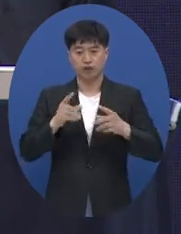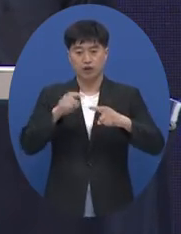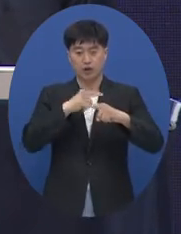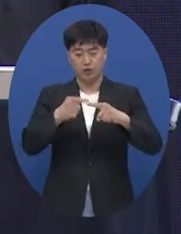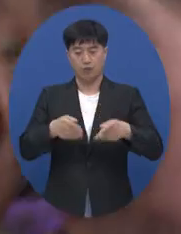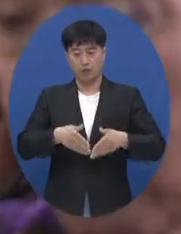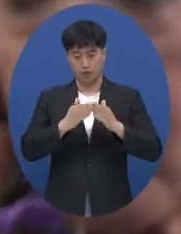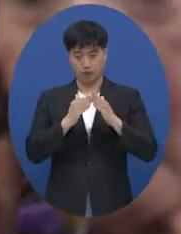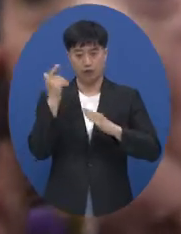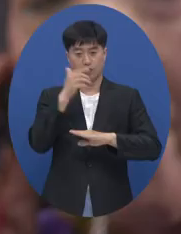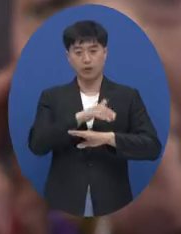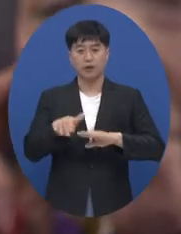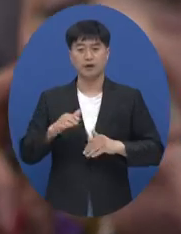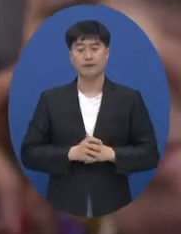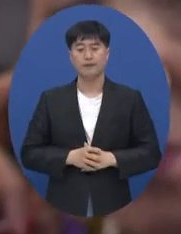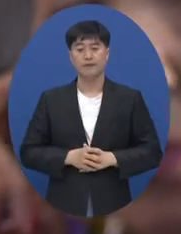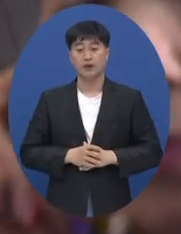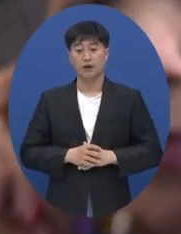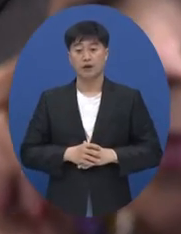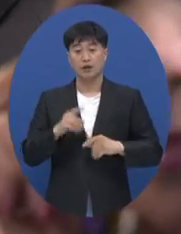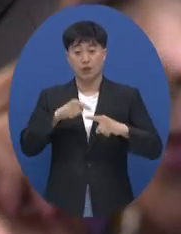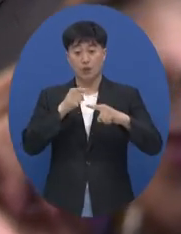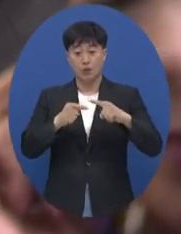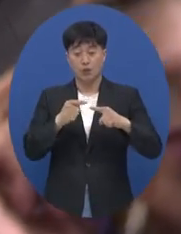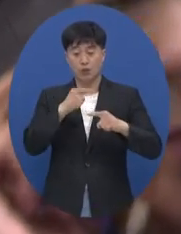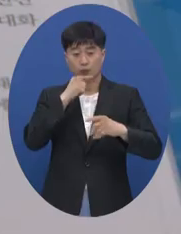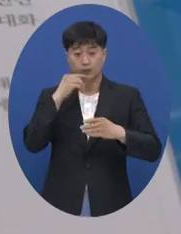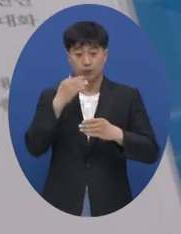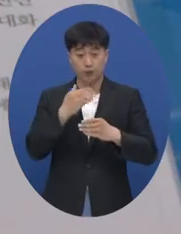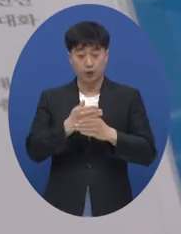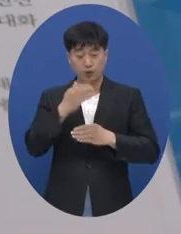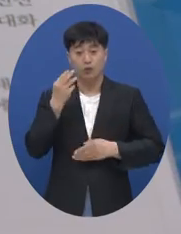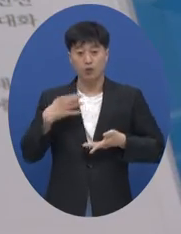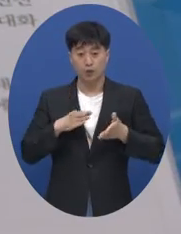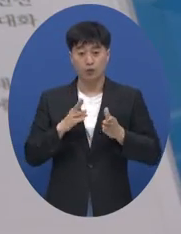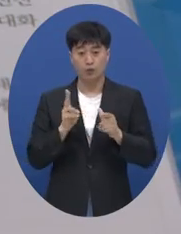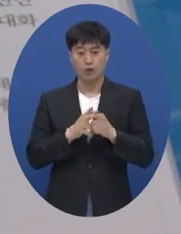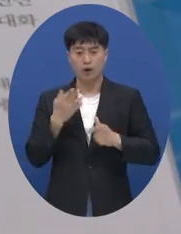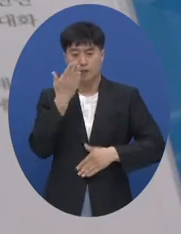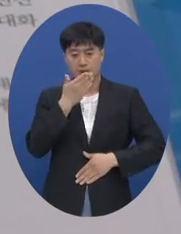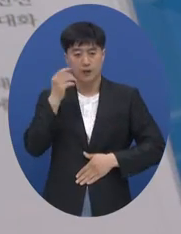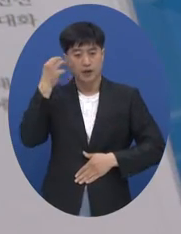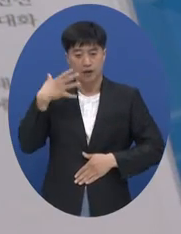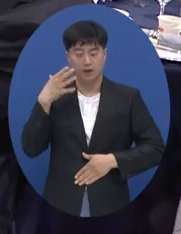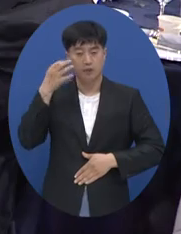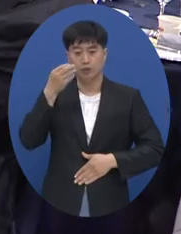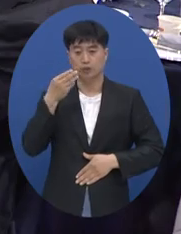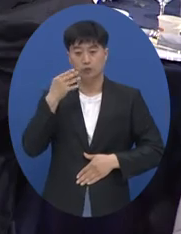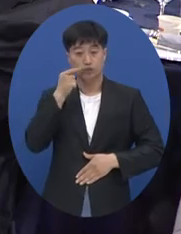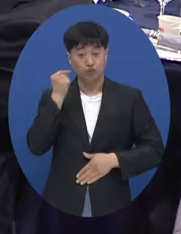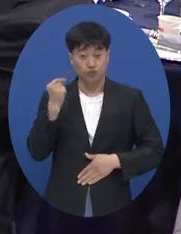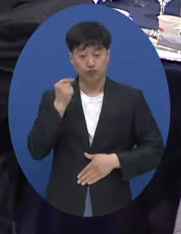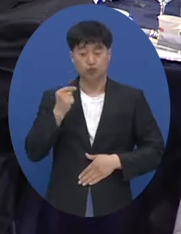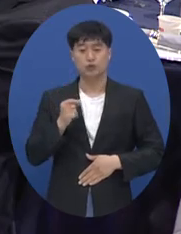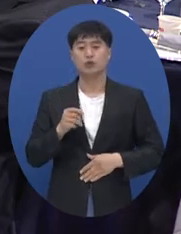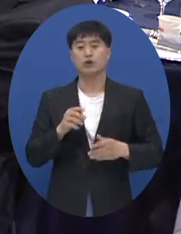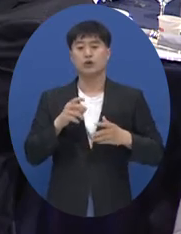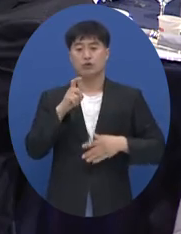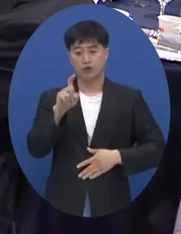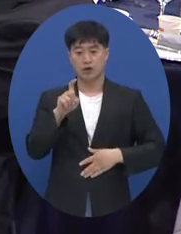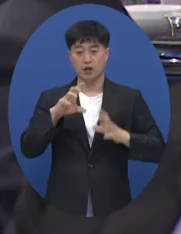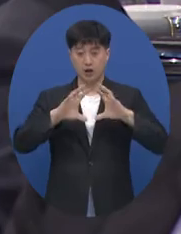성사 될 예정입니다 한편 대회에는 경기도와 북측 대표단이 비롯해 필리핀 일본 중국 호주 태국 등